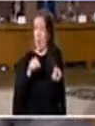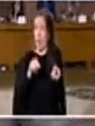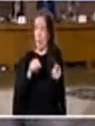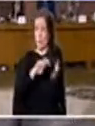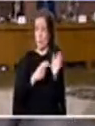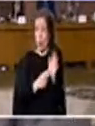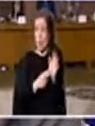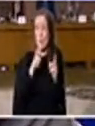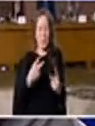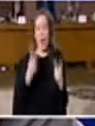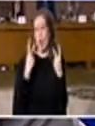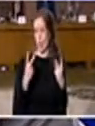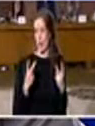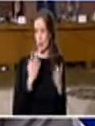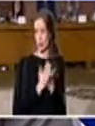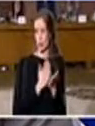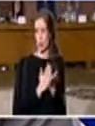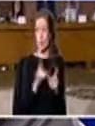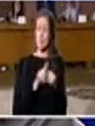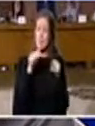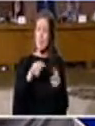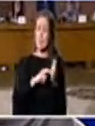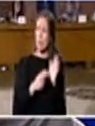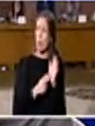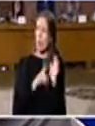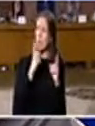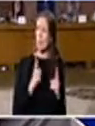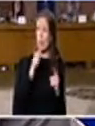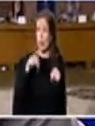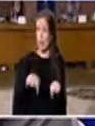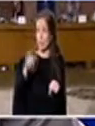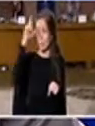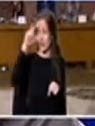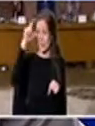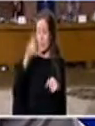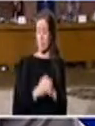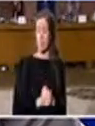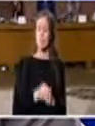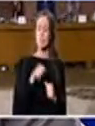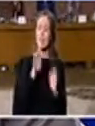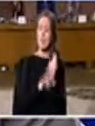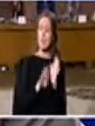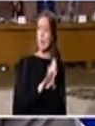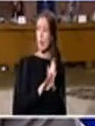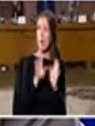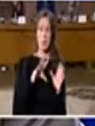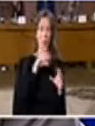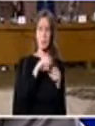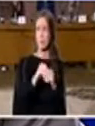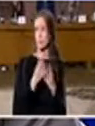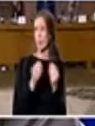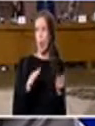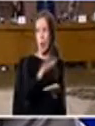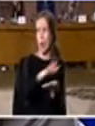važnosti. Sa istim ovakvim problemima se susreće i Srbija. Diskriminacija je prisutna u mnogim